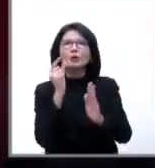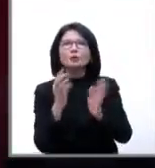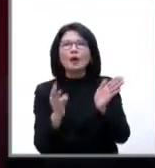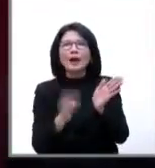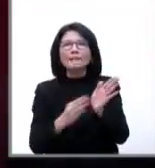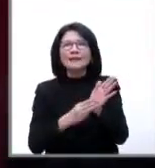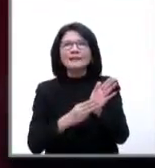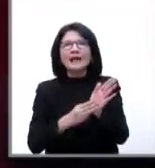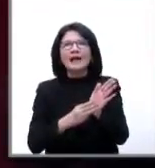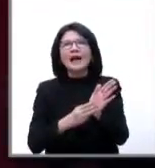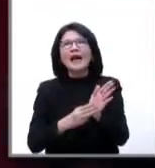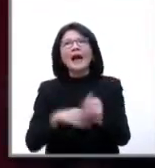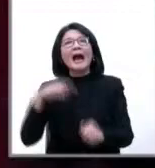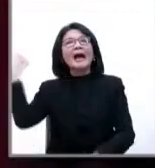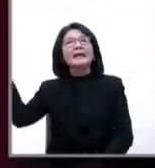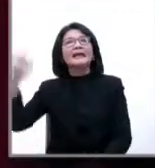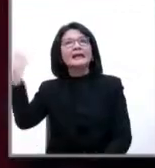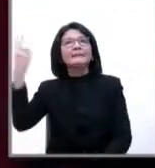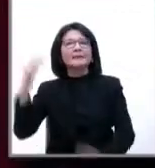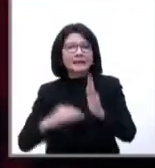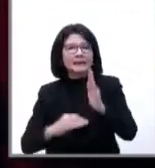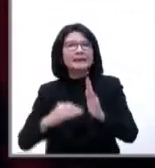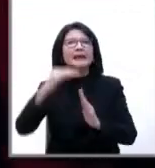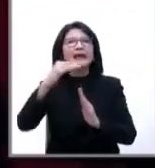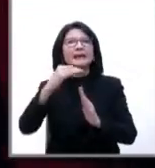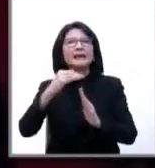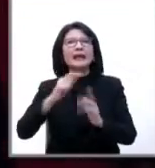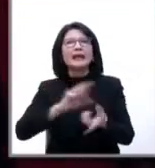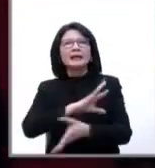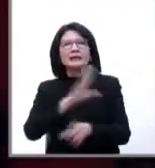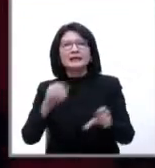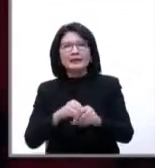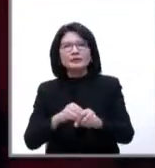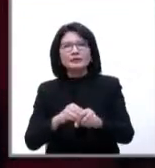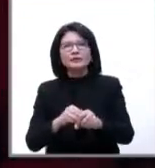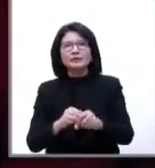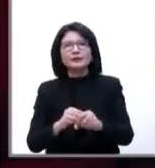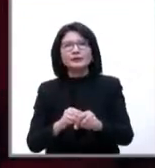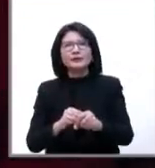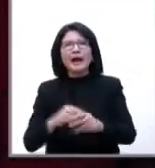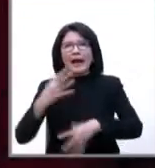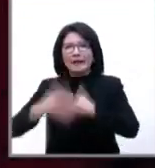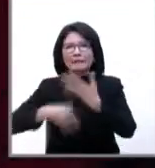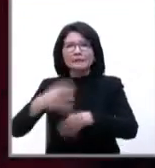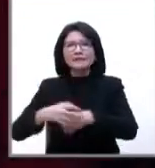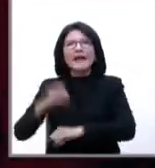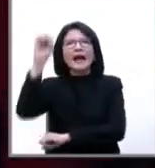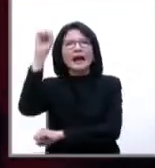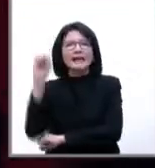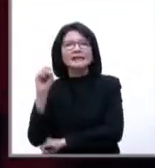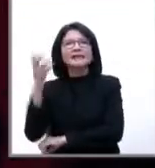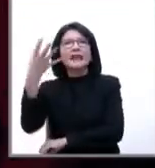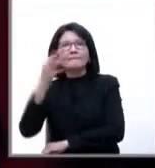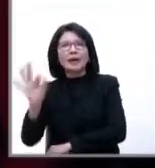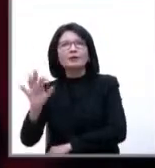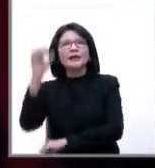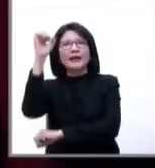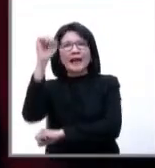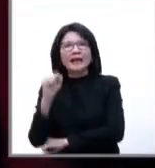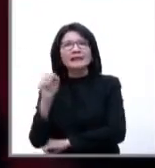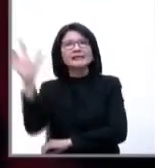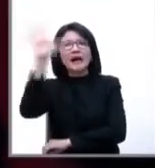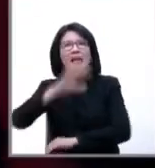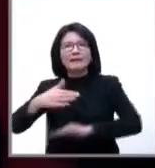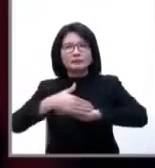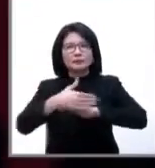iklim kita tingkatkan secara signifikan termasuk riset sekaligus implementasi energi baru dan terbarukan kita sahkan